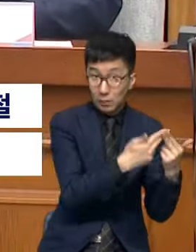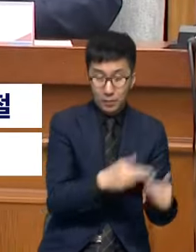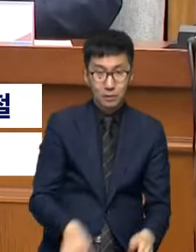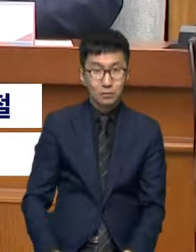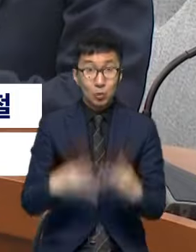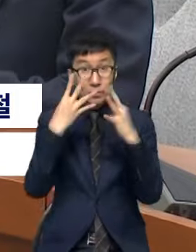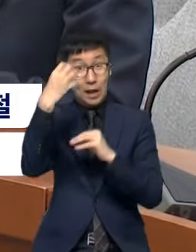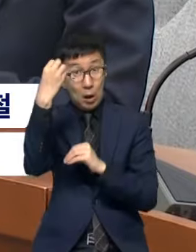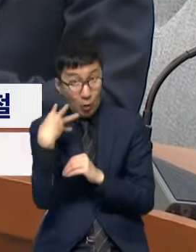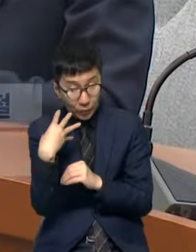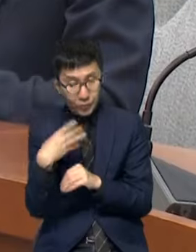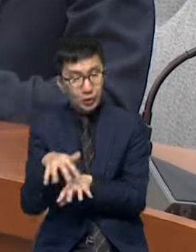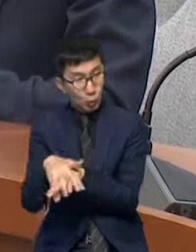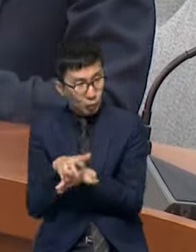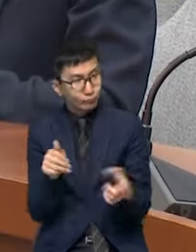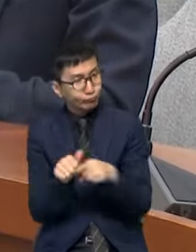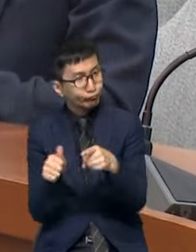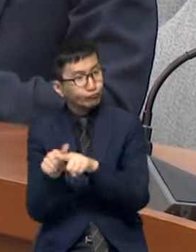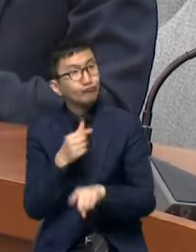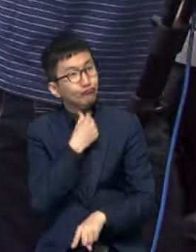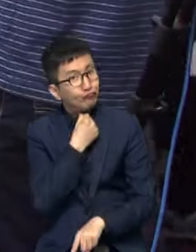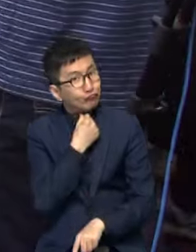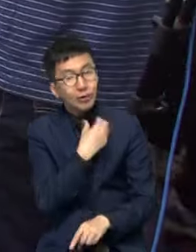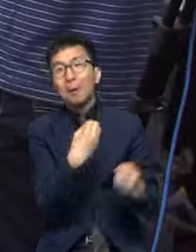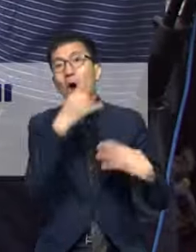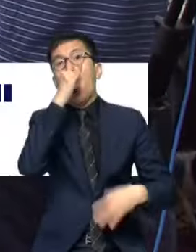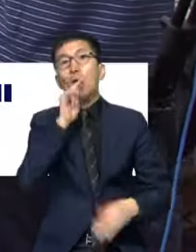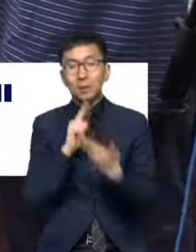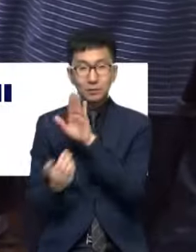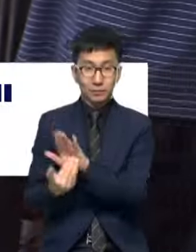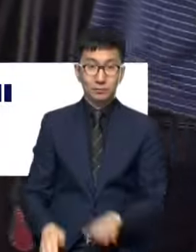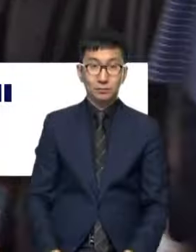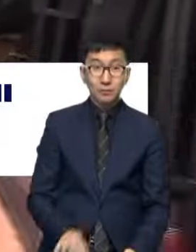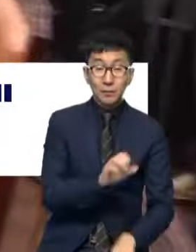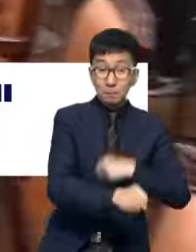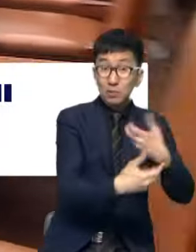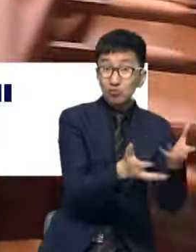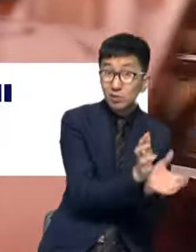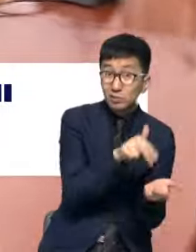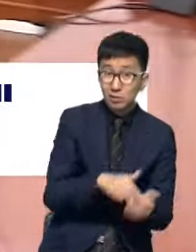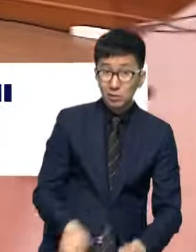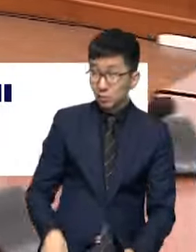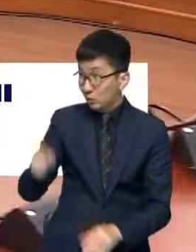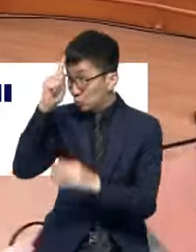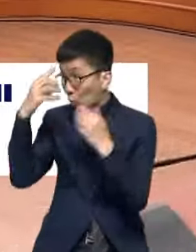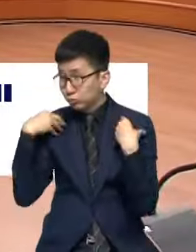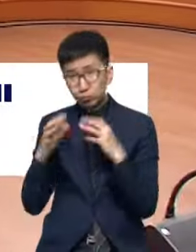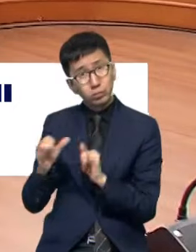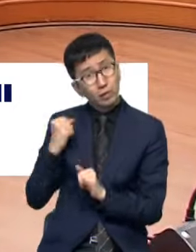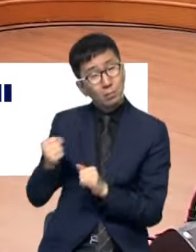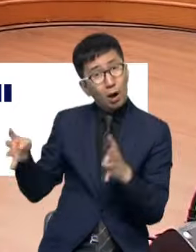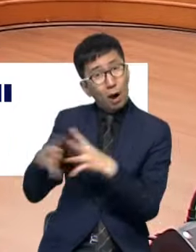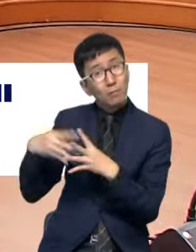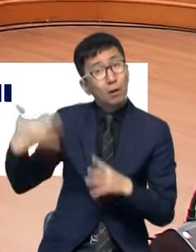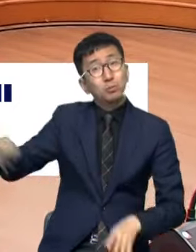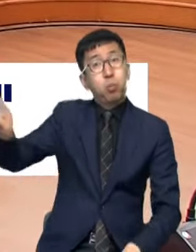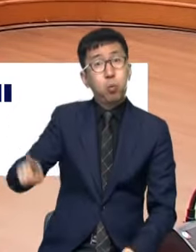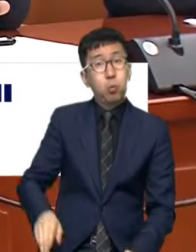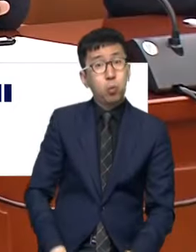협의체 참여 의사를 밝히고 있다고 전했습니다. 민주당은 정부 여당부터 입장을 통일하라고 비판하며 대표성